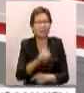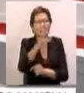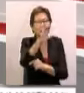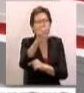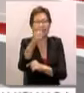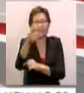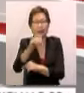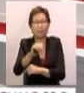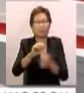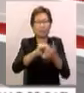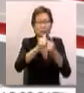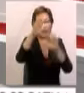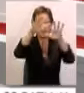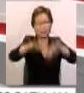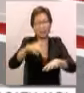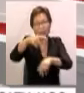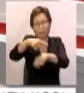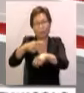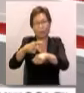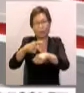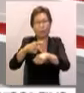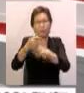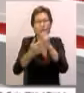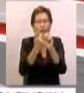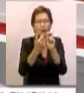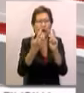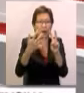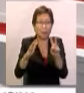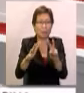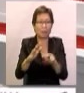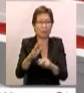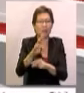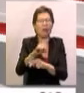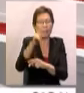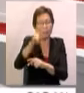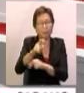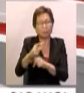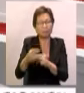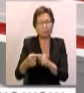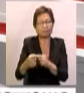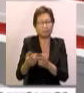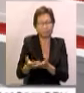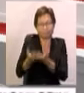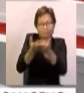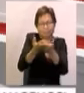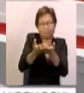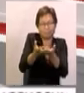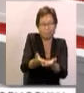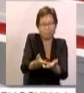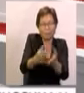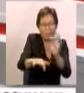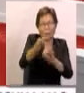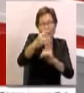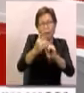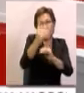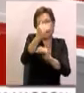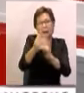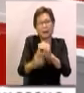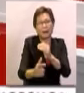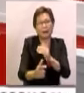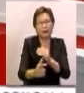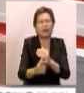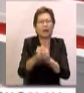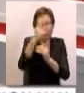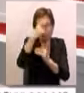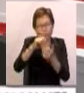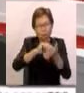Mission Sukan Si Filipina 2019, Dato' Megat Zulkarnain Omardin perlu mengusulkan cadangan melantik lebih daripada satu timbalan CDM